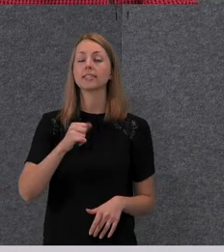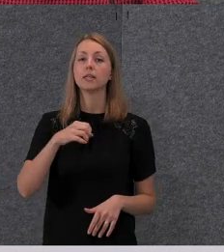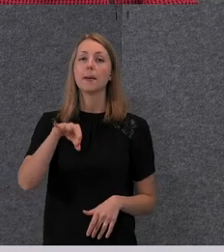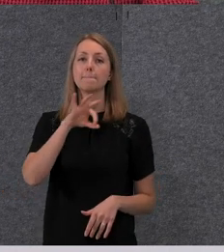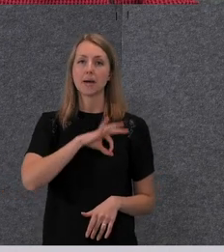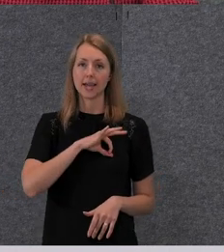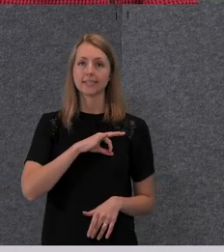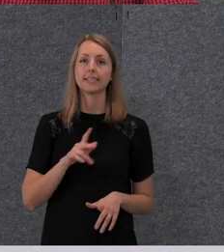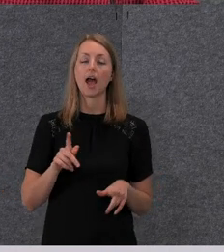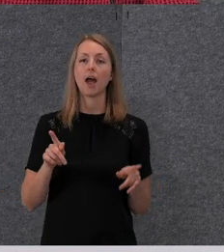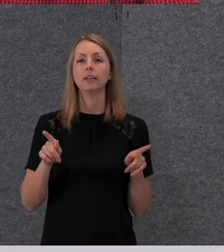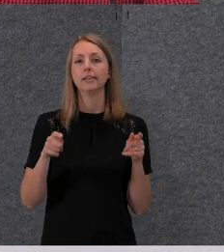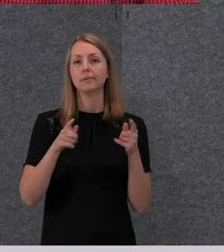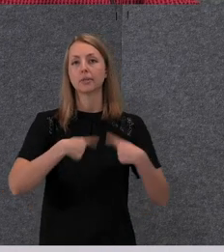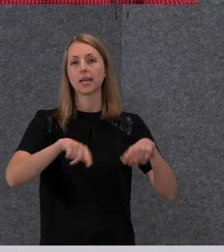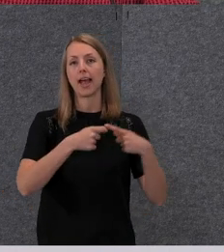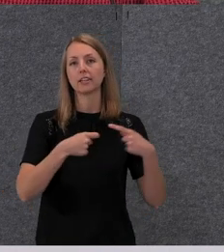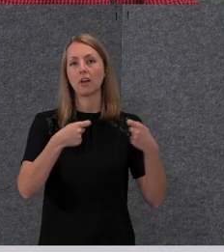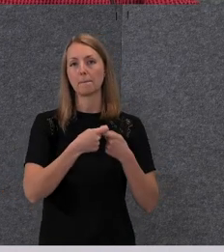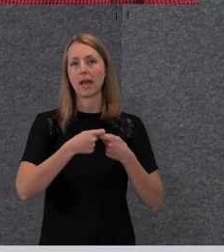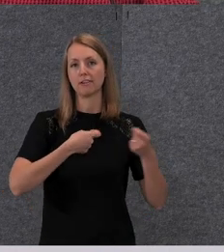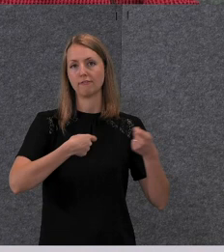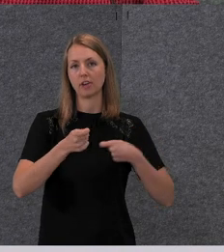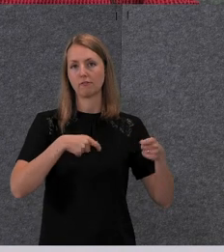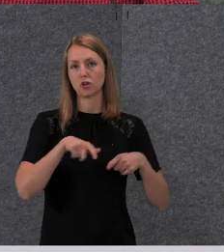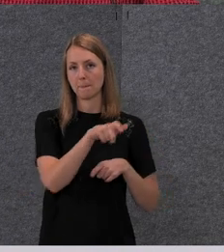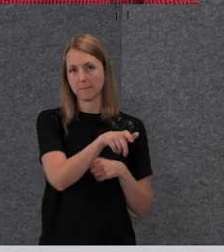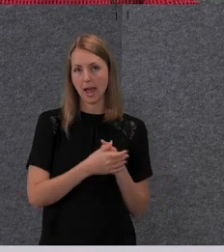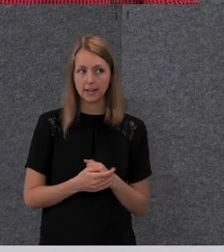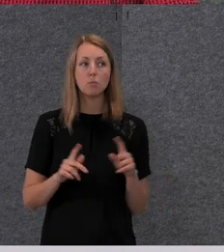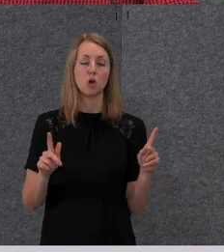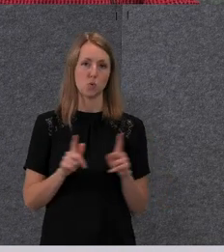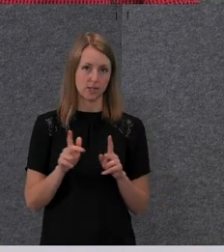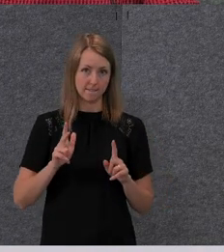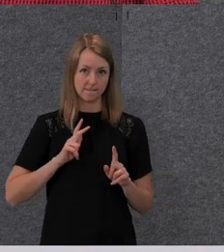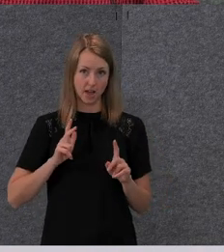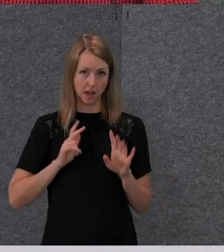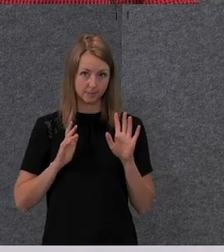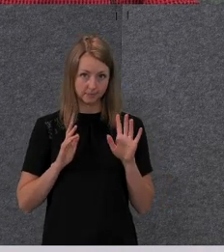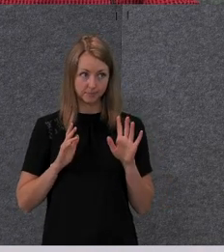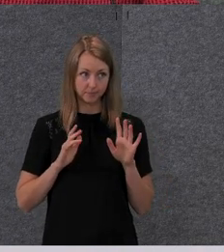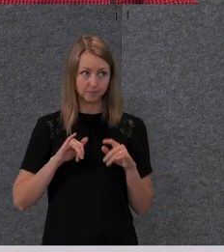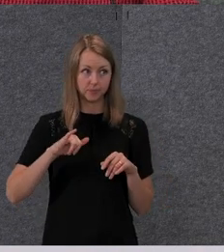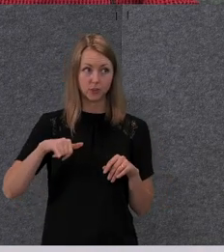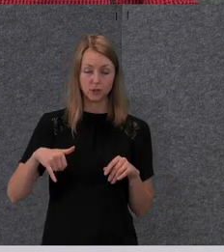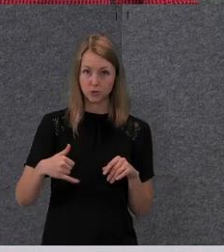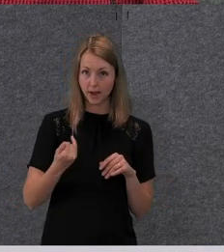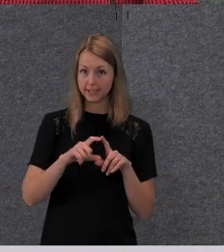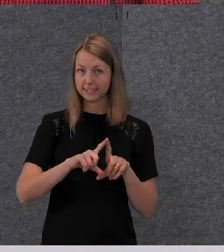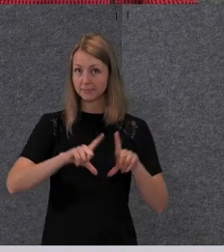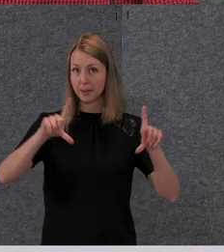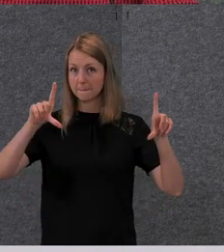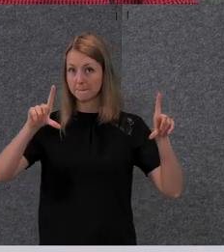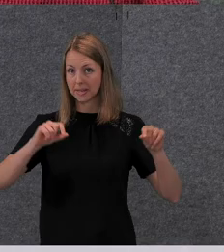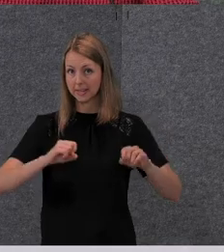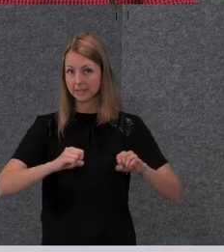dem Kreisverband Frankfurt am Main. Auch hier dauert es jetzt einen kleinen Moment, bis wir Johannes im Bild haben. Da